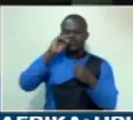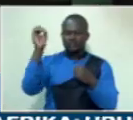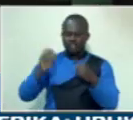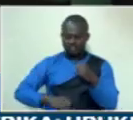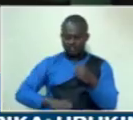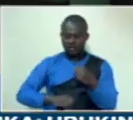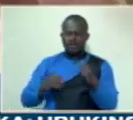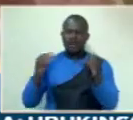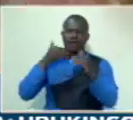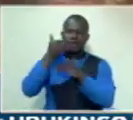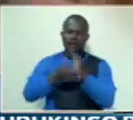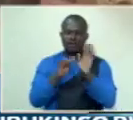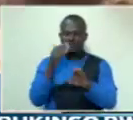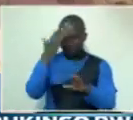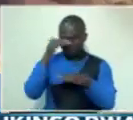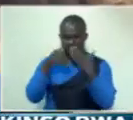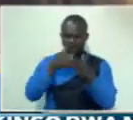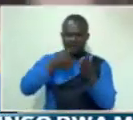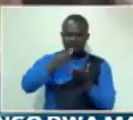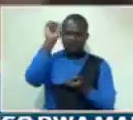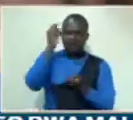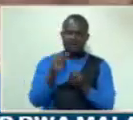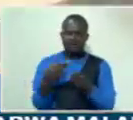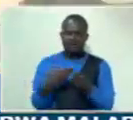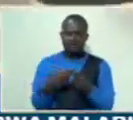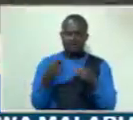65.6% naho abahitanwa nayo bakagabanuka ku kigero cya